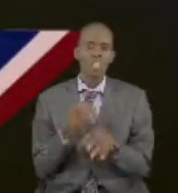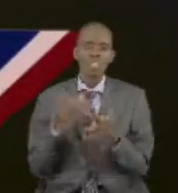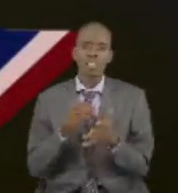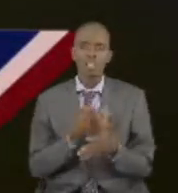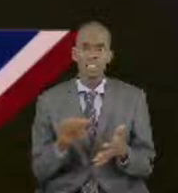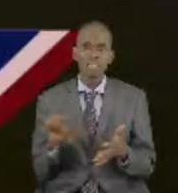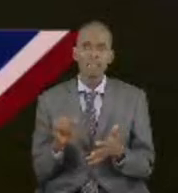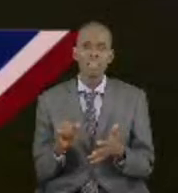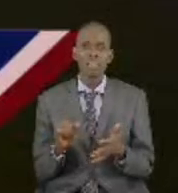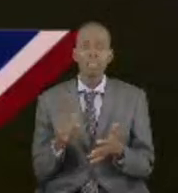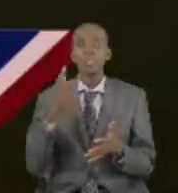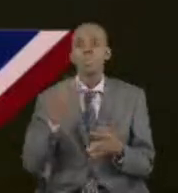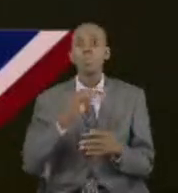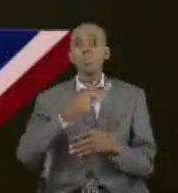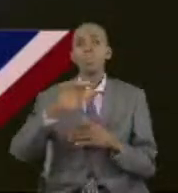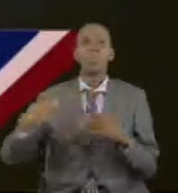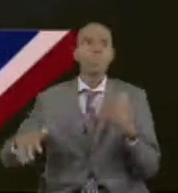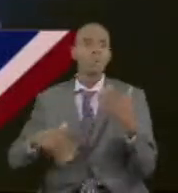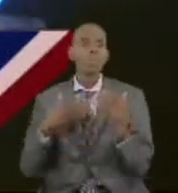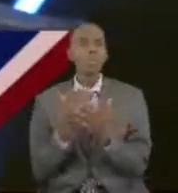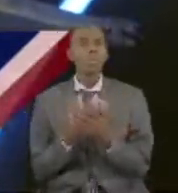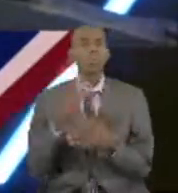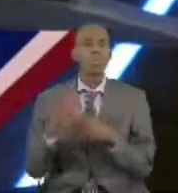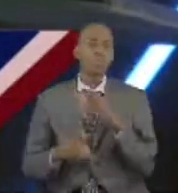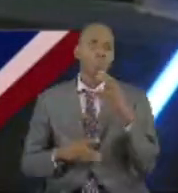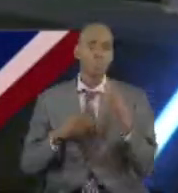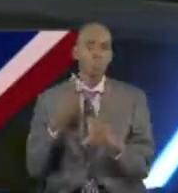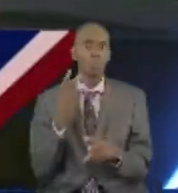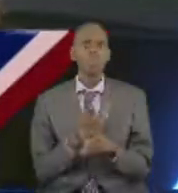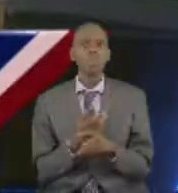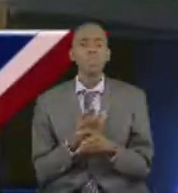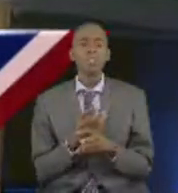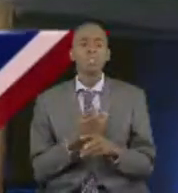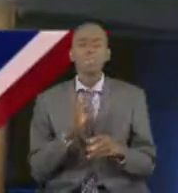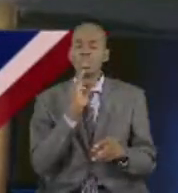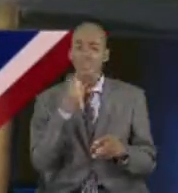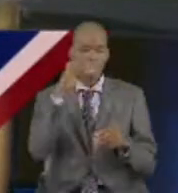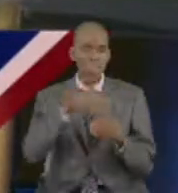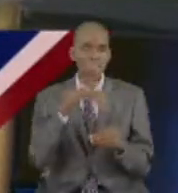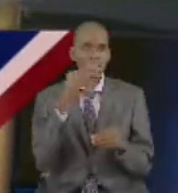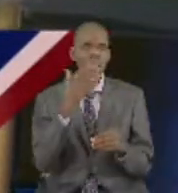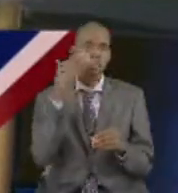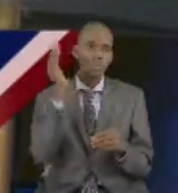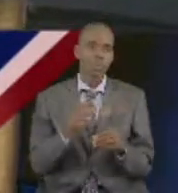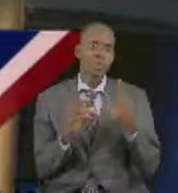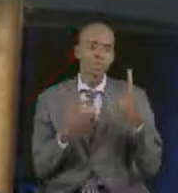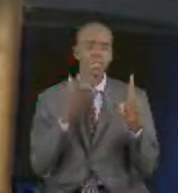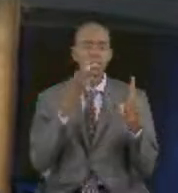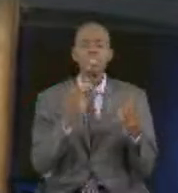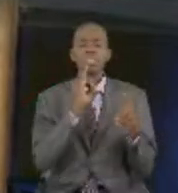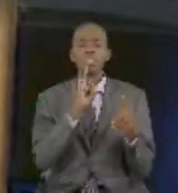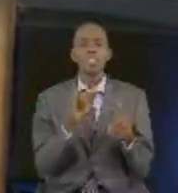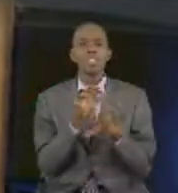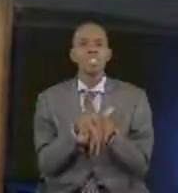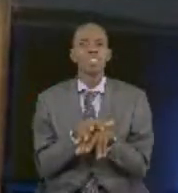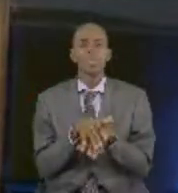Tenir. Le monde entier reste sous la puissance du